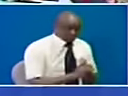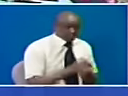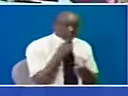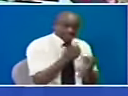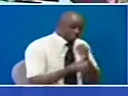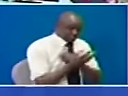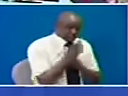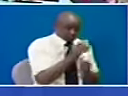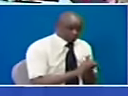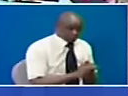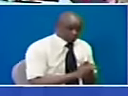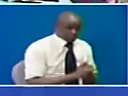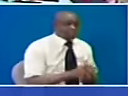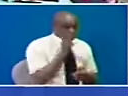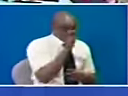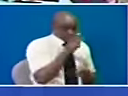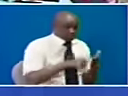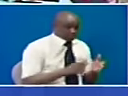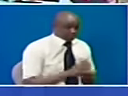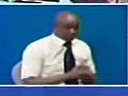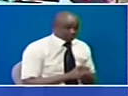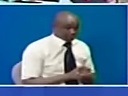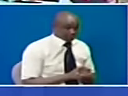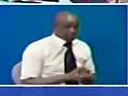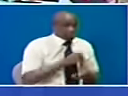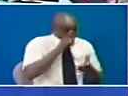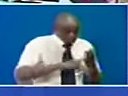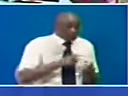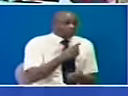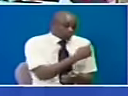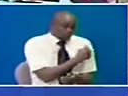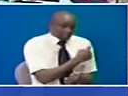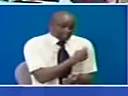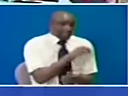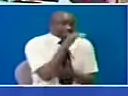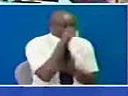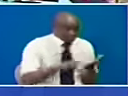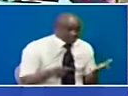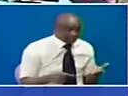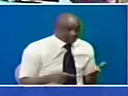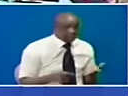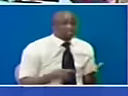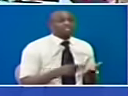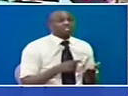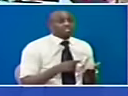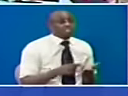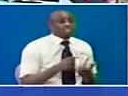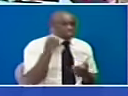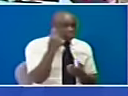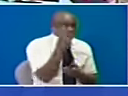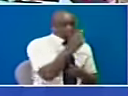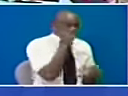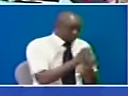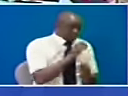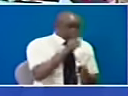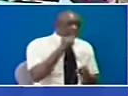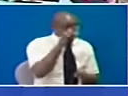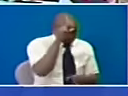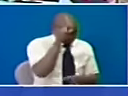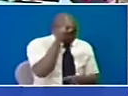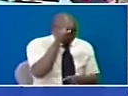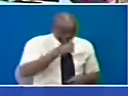kuelezea hapa. Unaona kwamba yale ambao madaktari wamekuwa wakidai, ukiangalia mahali madaktari, kila mfanyikazi wa serikali,